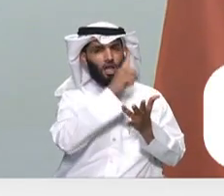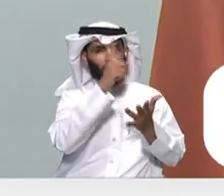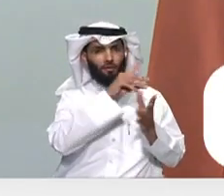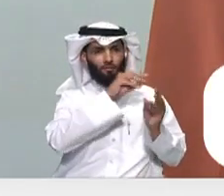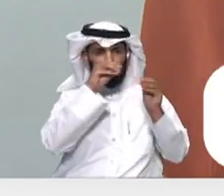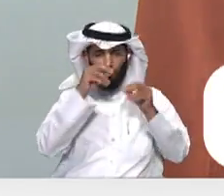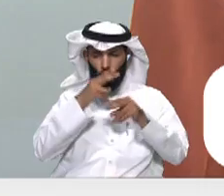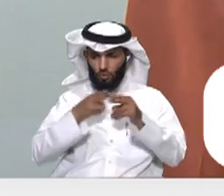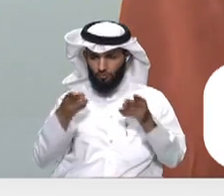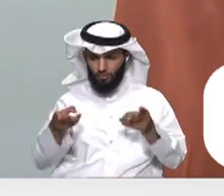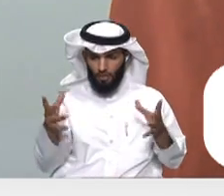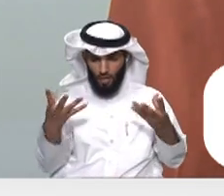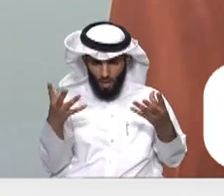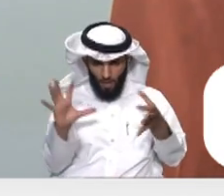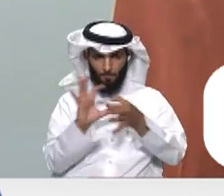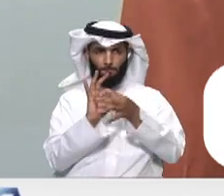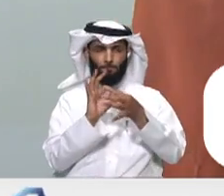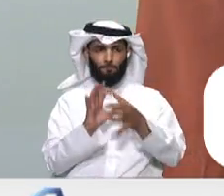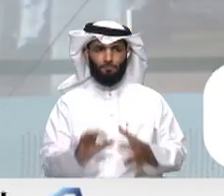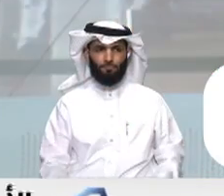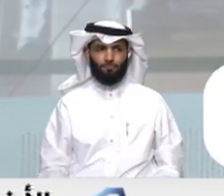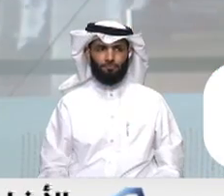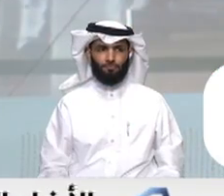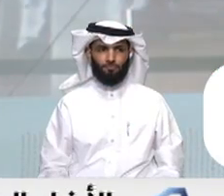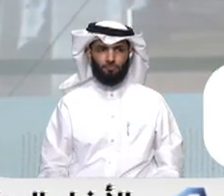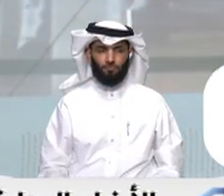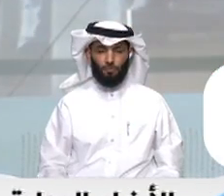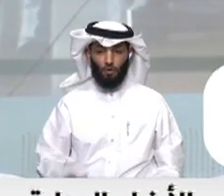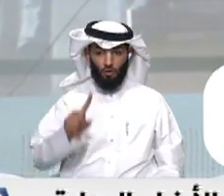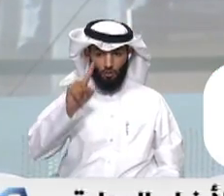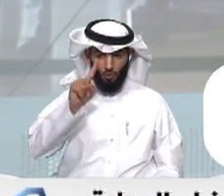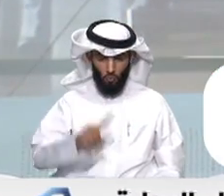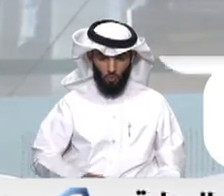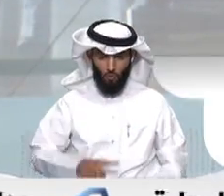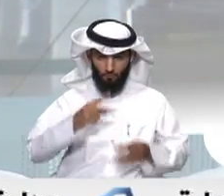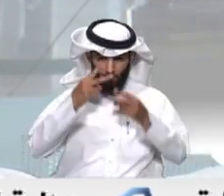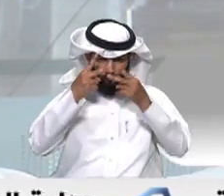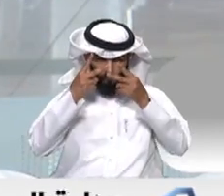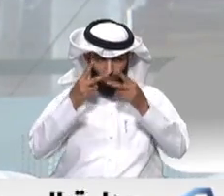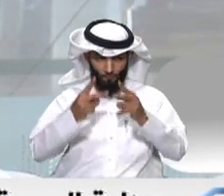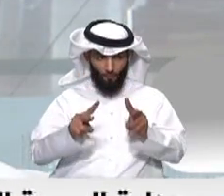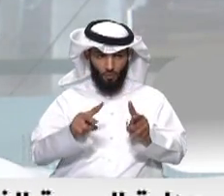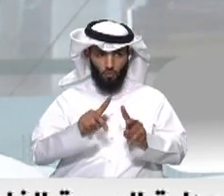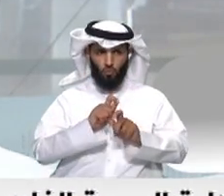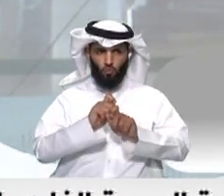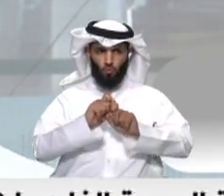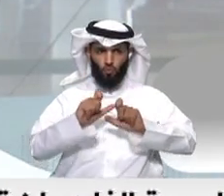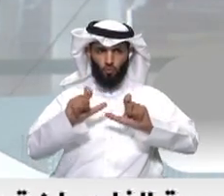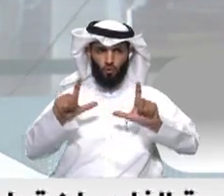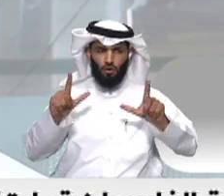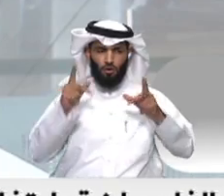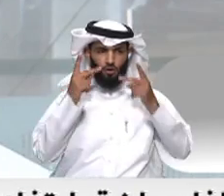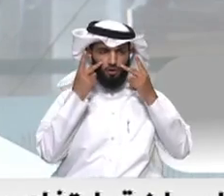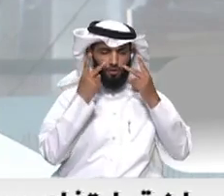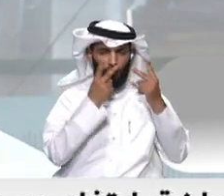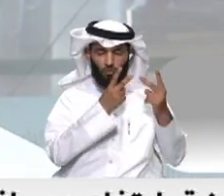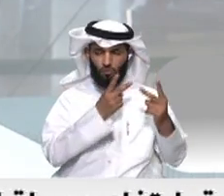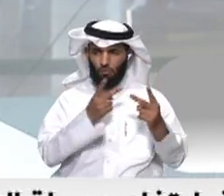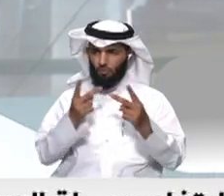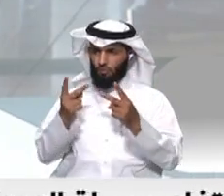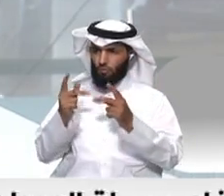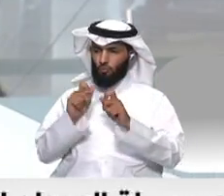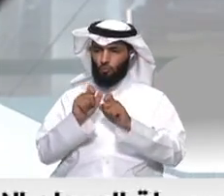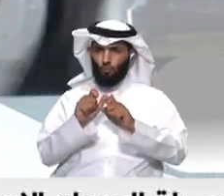دوله الكويت نحن من اليوم الاول حقيقه لمسنا الكميه الكبيره